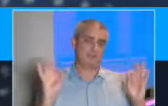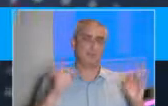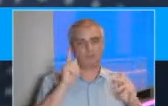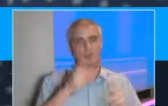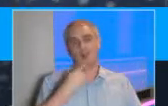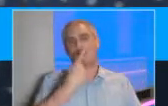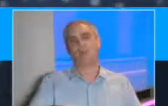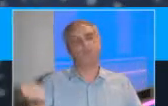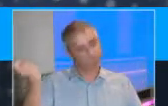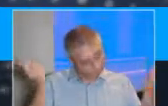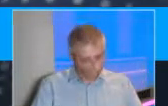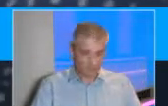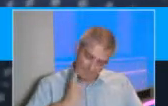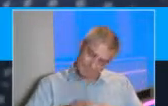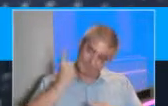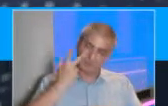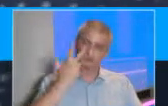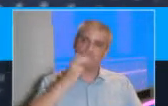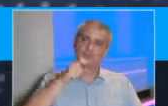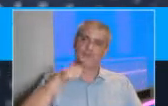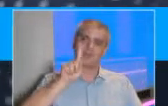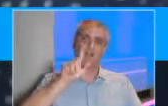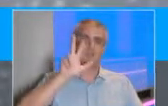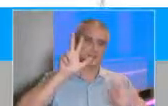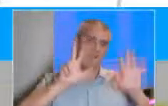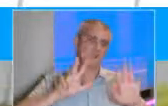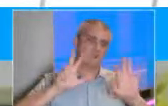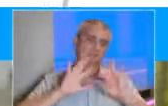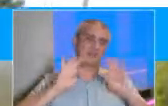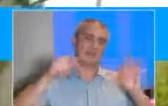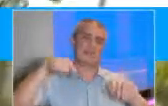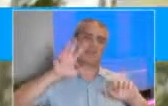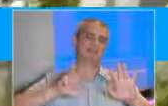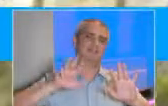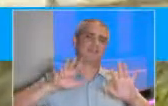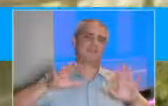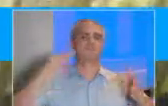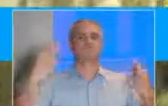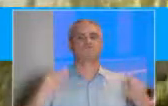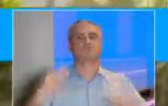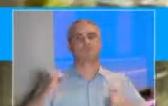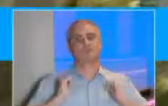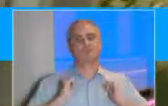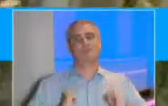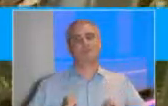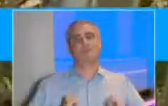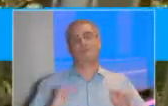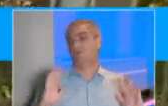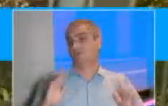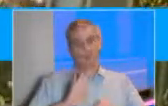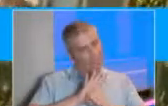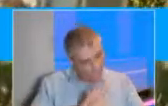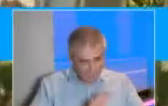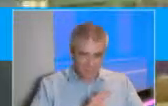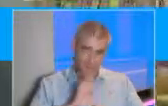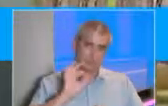תוכל להכריז על שביתה בדיוק ב-31 באוגוסט, תחילת 1 בספטמבר, זה יהיה לה מאוד מאוד נוח. זה מנוף